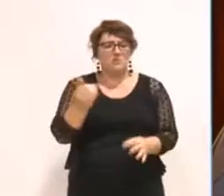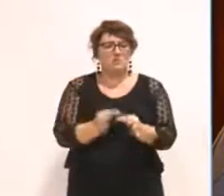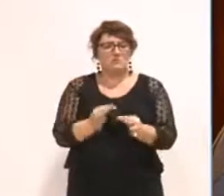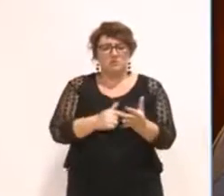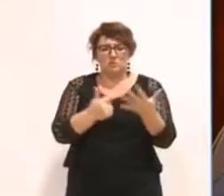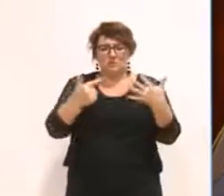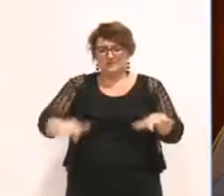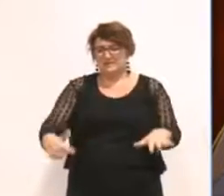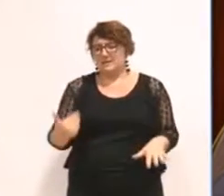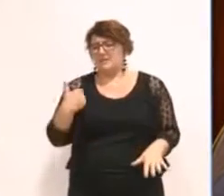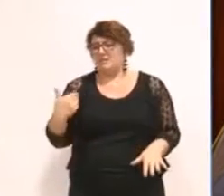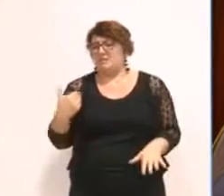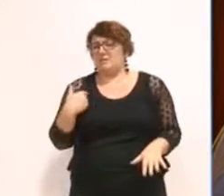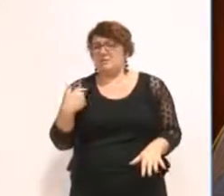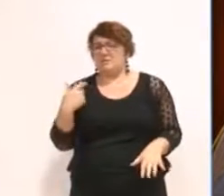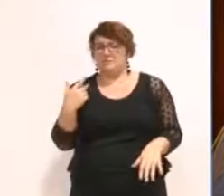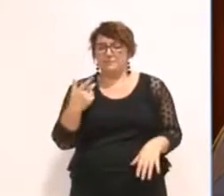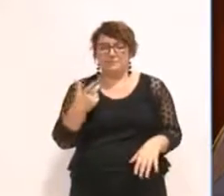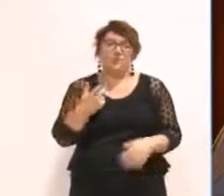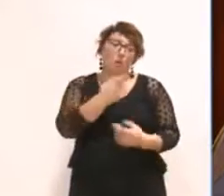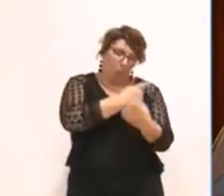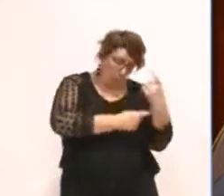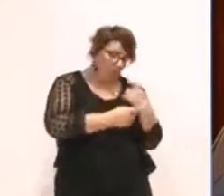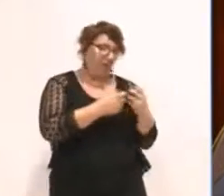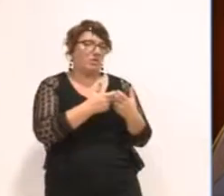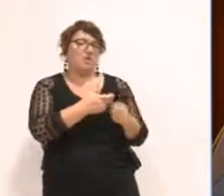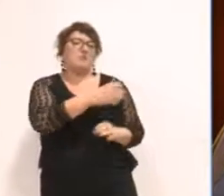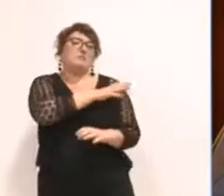2017 par le rétablissement des tarifs précédents